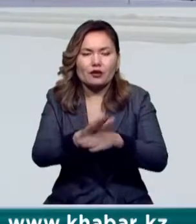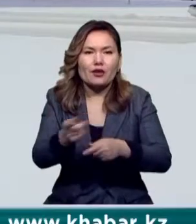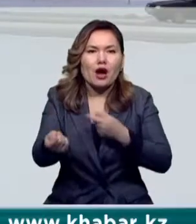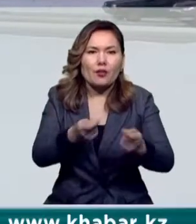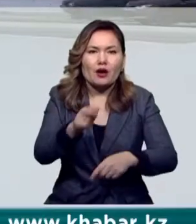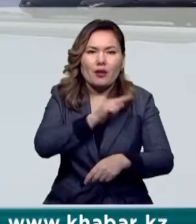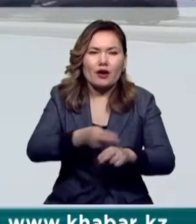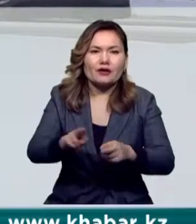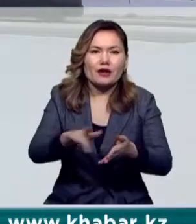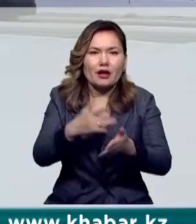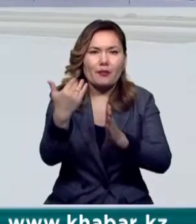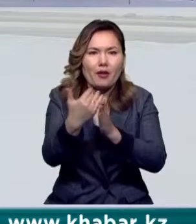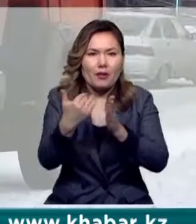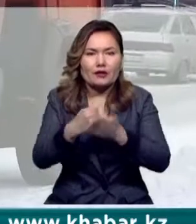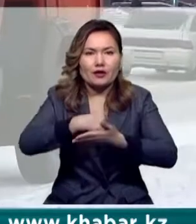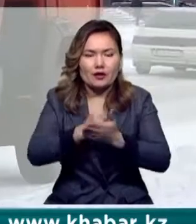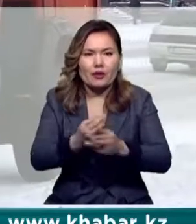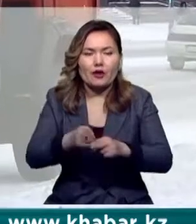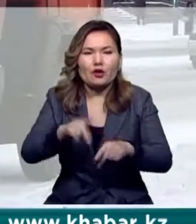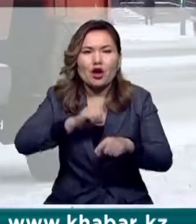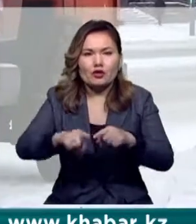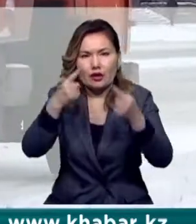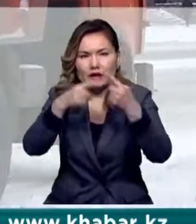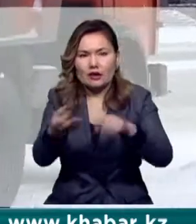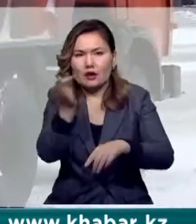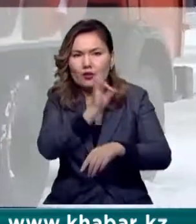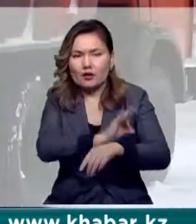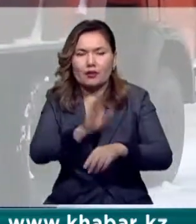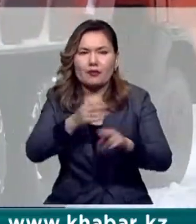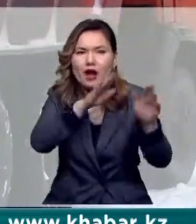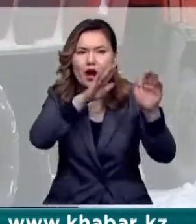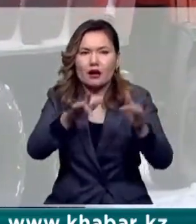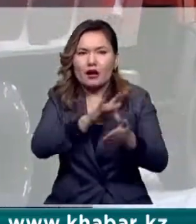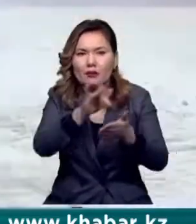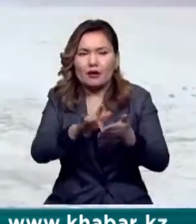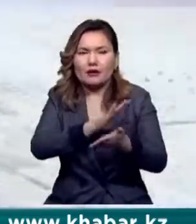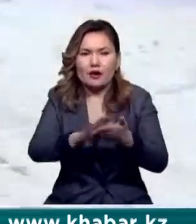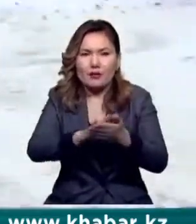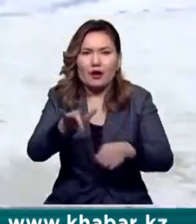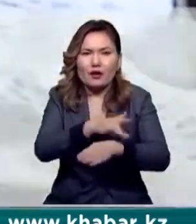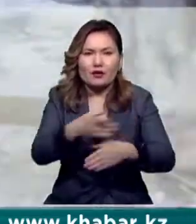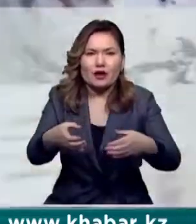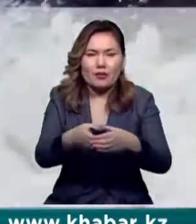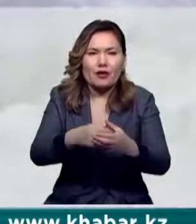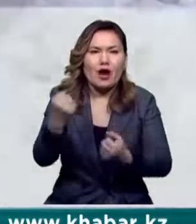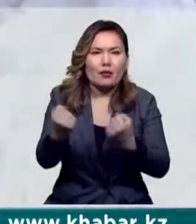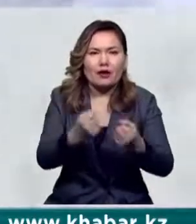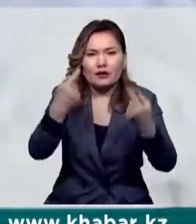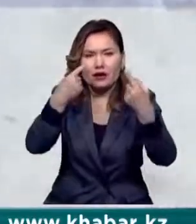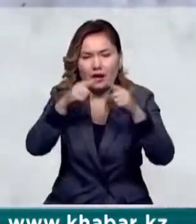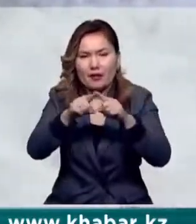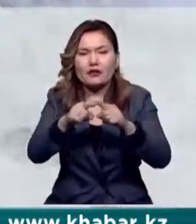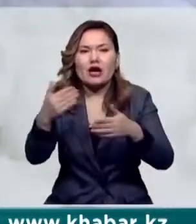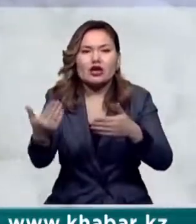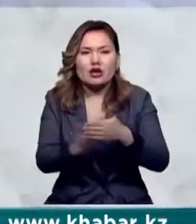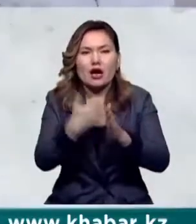бақылау және есептеу бағдарламасы жасалып, жуырда қолданысқа енгізіледі. Қала тазалығына жауапты коммуналдық кәсіпорның жүргізушілері мен